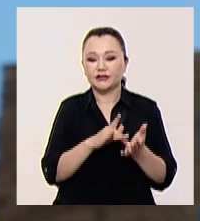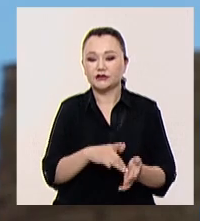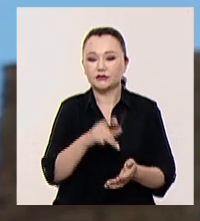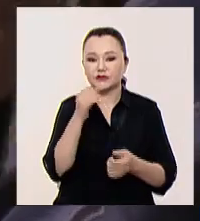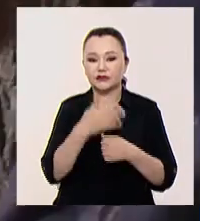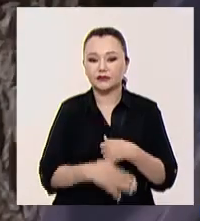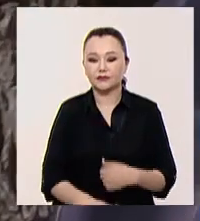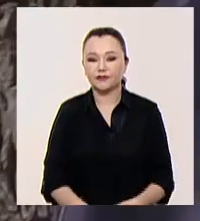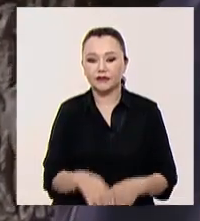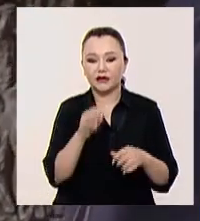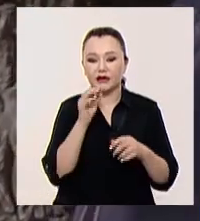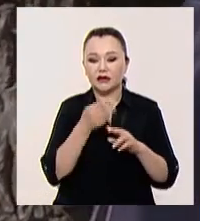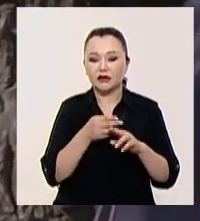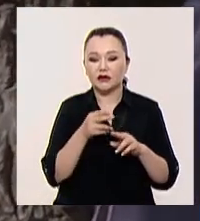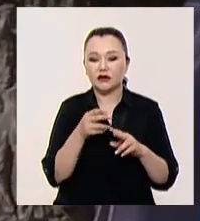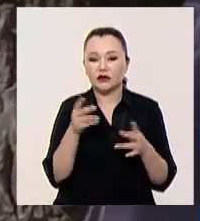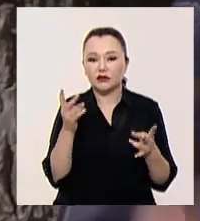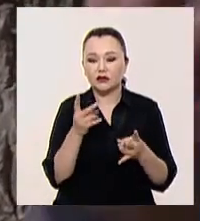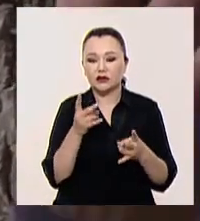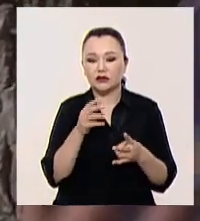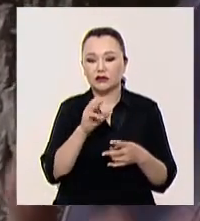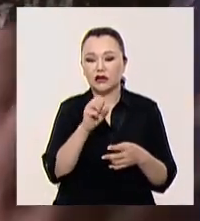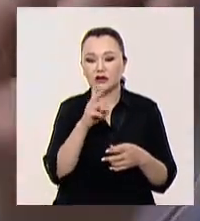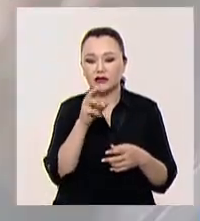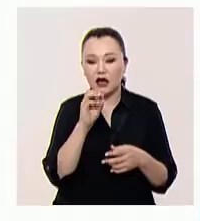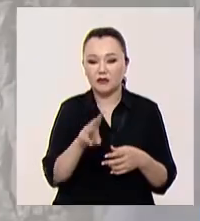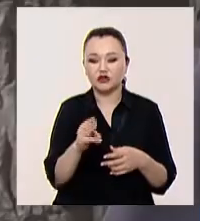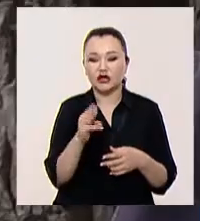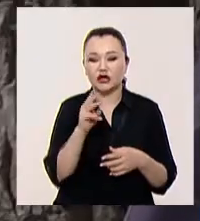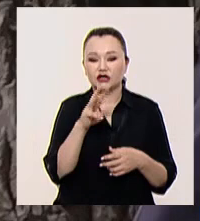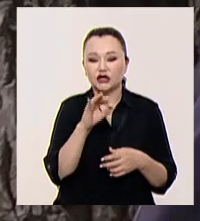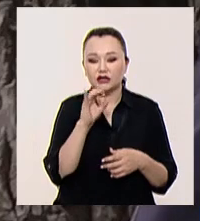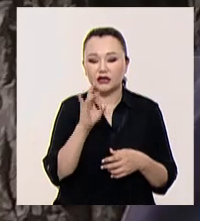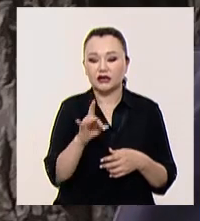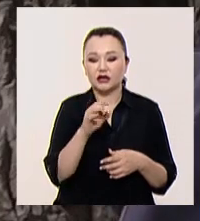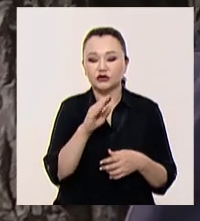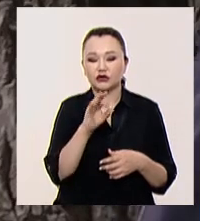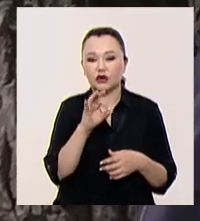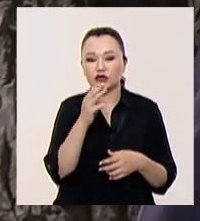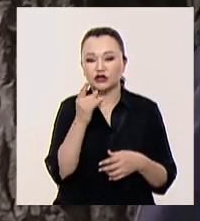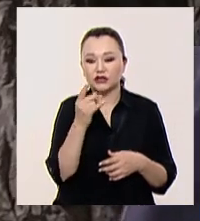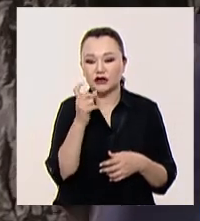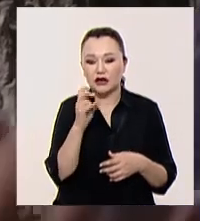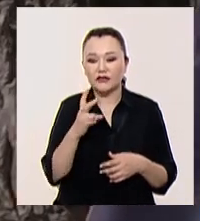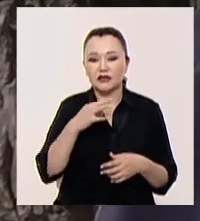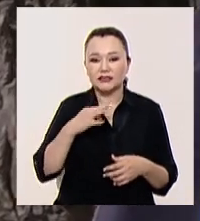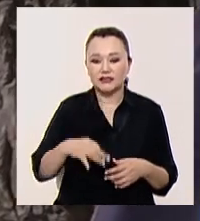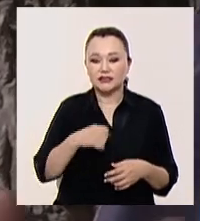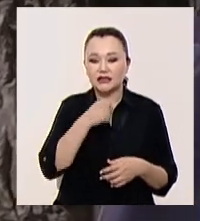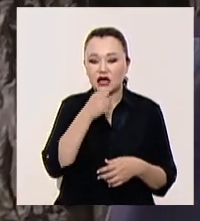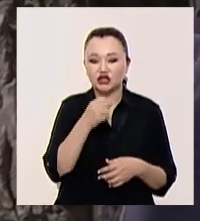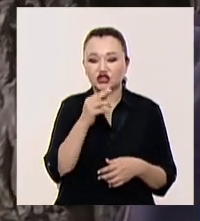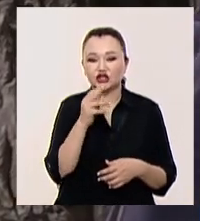центром. Тимур, Тахтамыш, Едыге, Жошихан, старший сын Чингисхана,